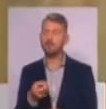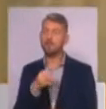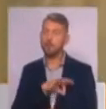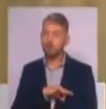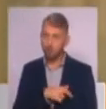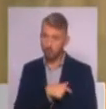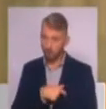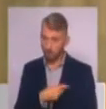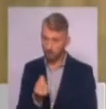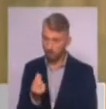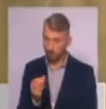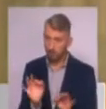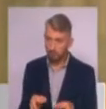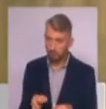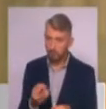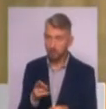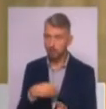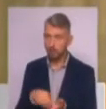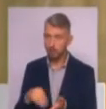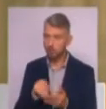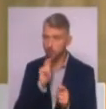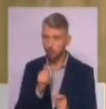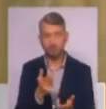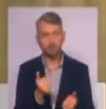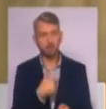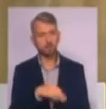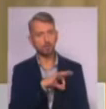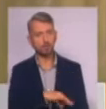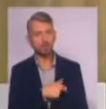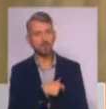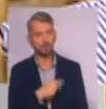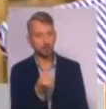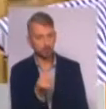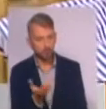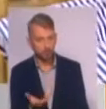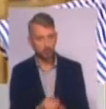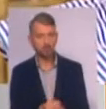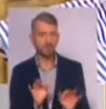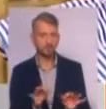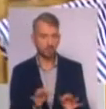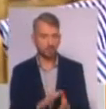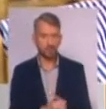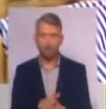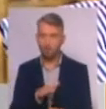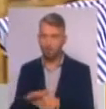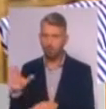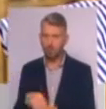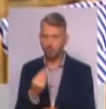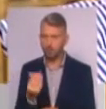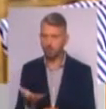цього депутатський фонд, я так розумію, для закупівлі подарунків? Так, ми використовуємо депутатський фонд, звичайно. Повністю всі кошти